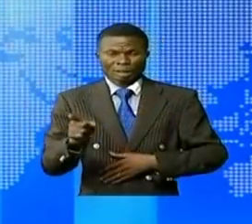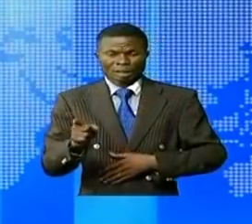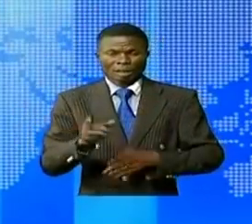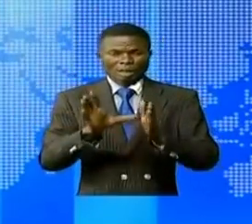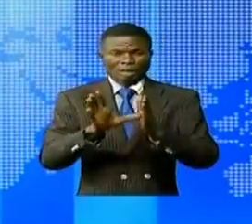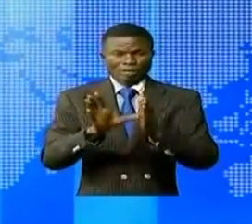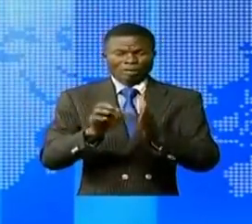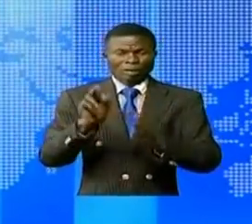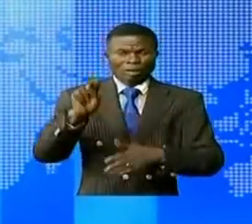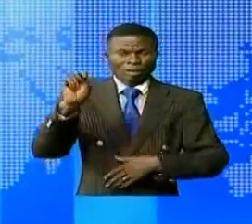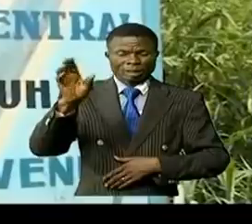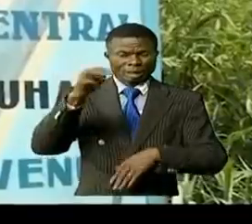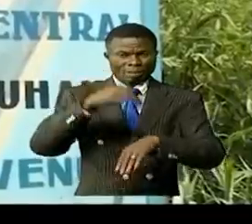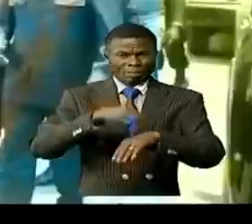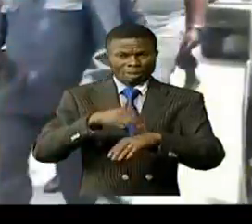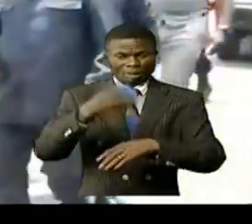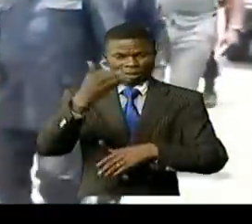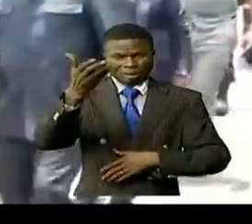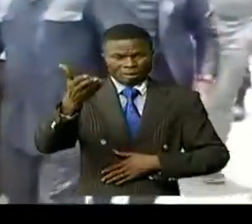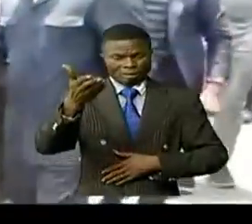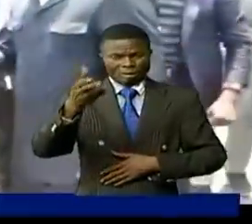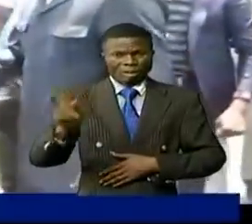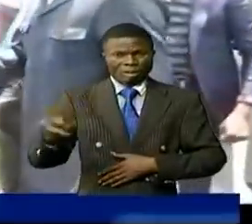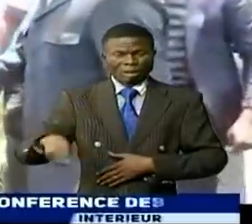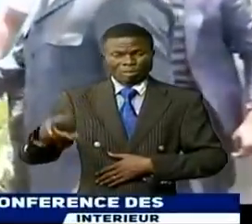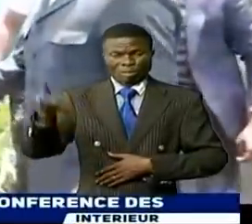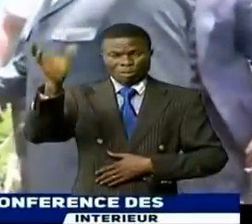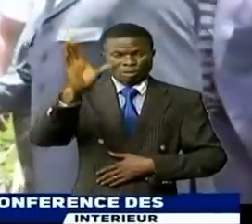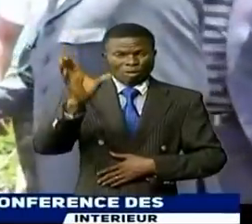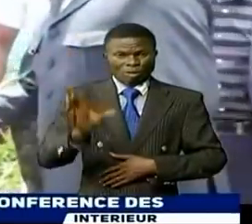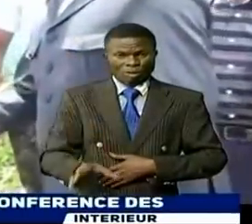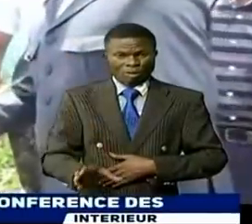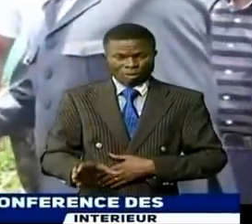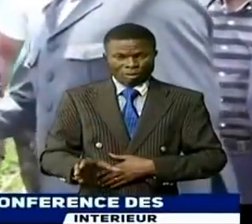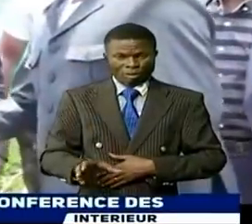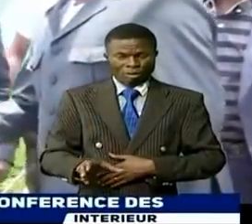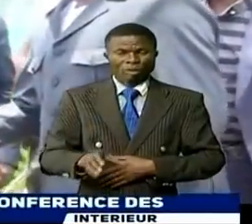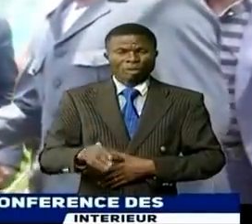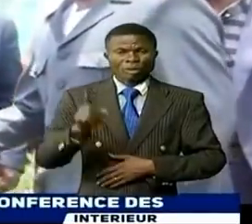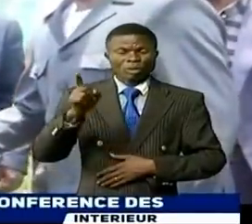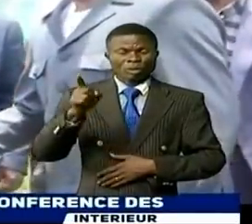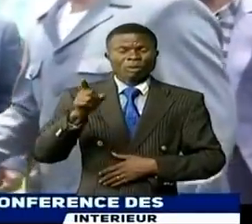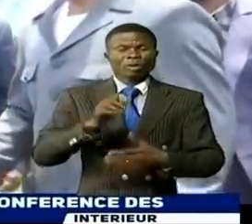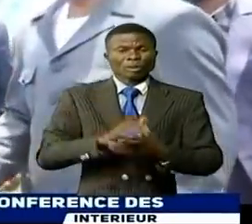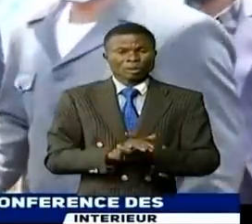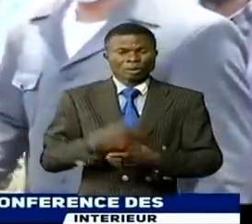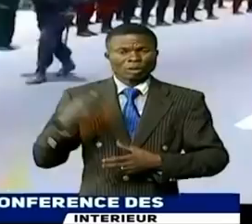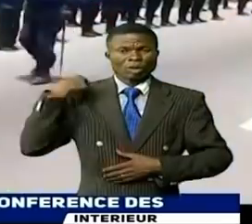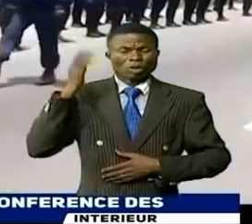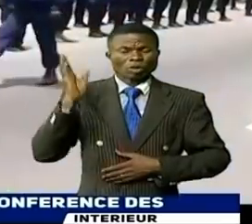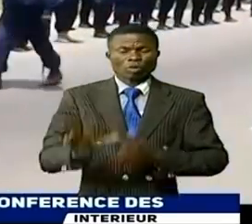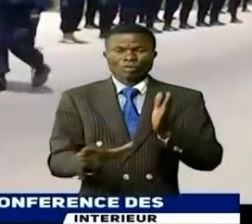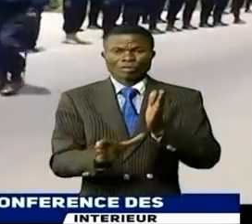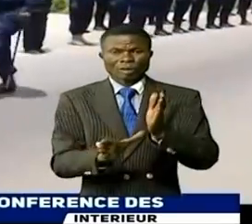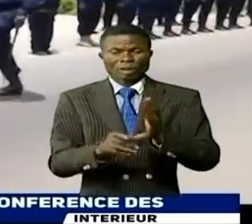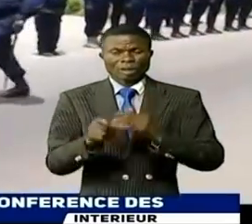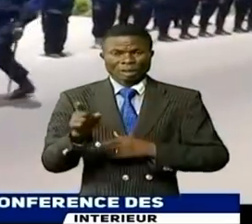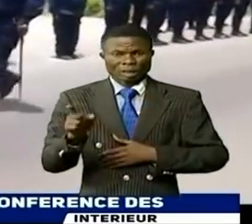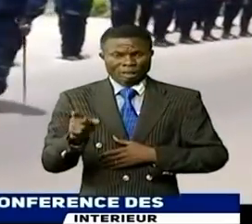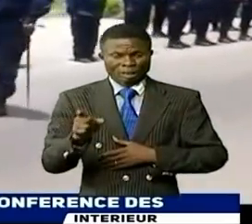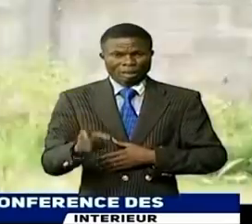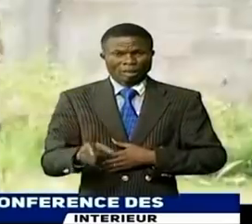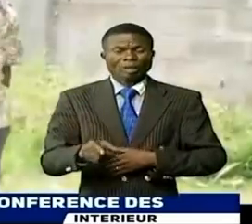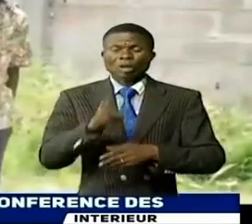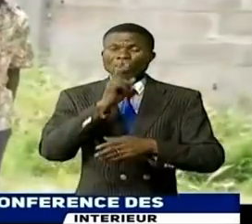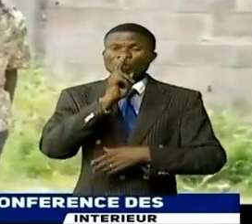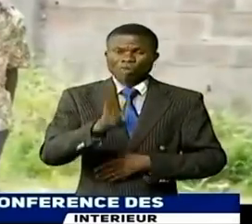la RTNC Matadi. La province du Congo central que dirige Justin Luemba Makoso, gouverneur ad intérim, garde sa place de